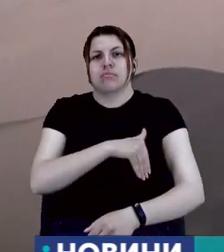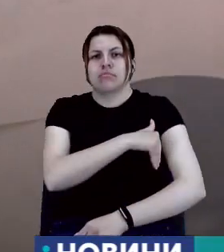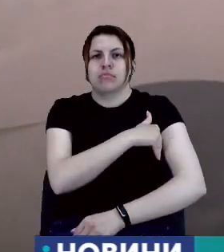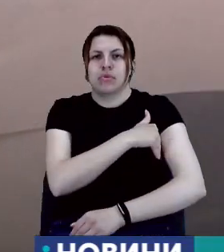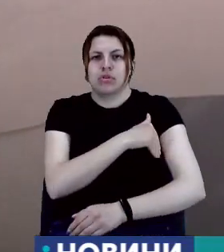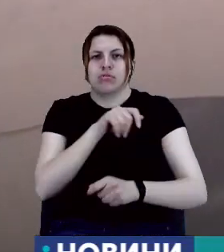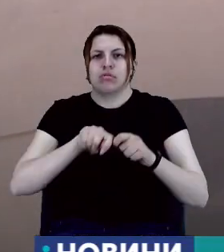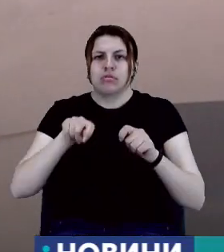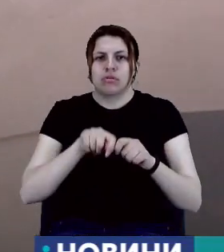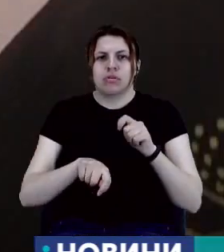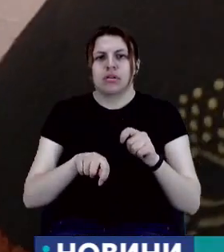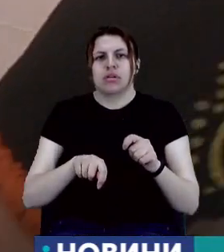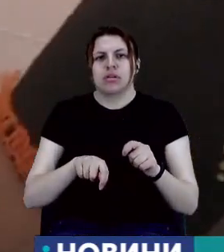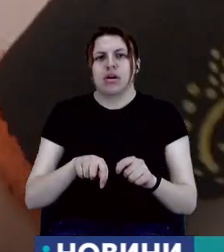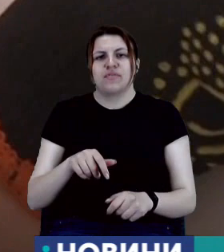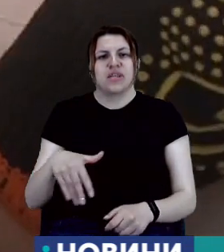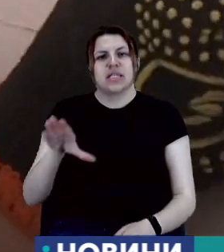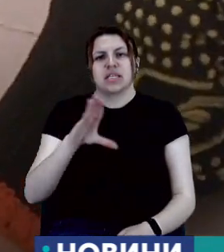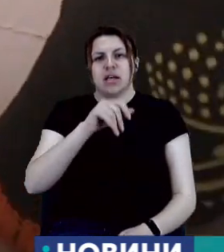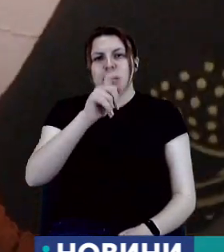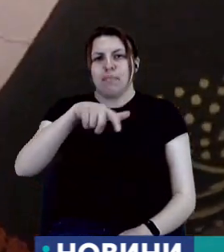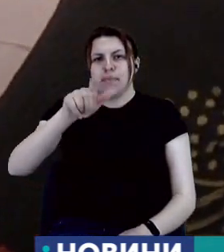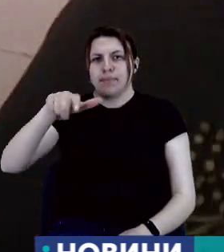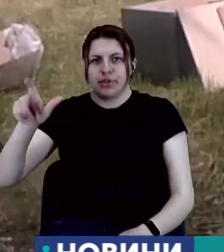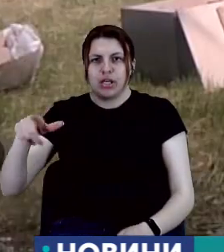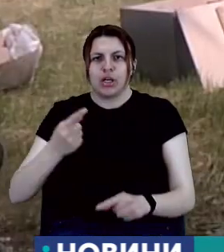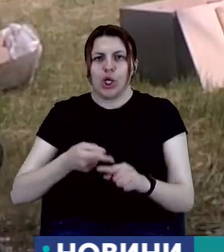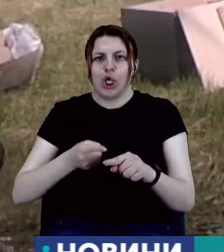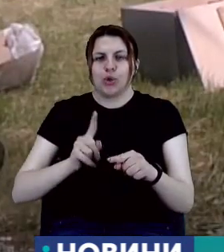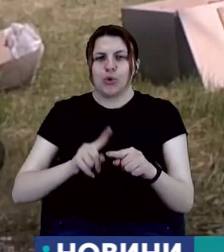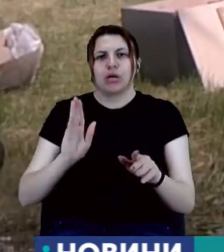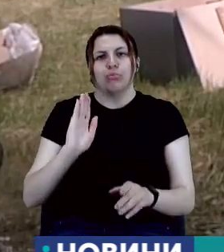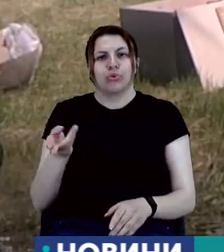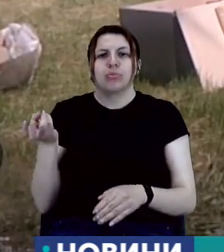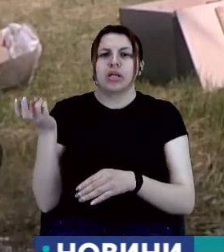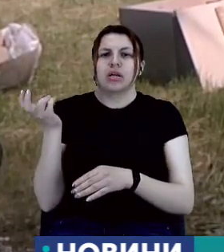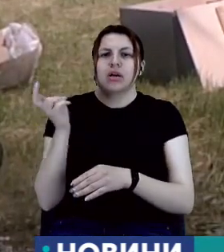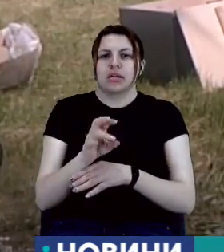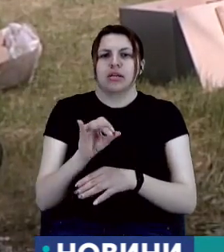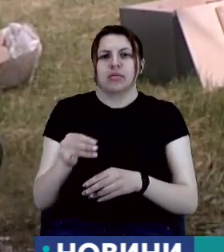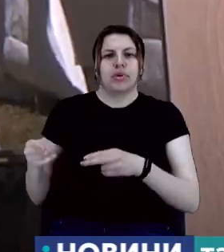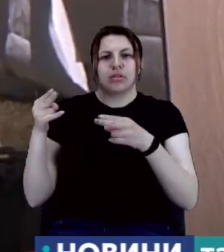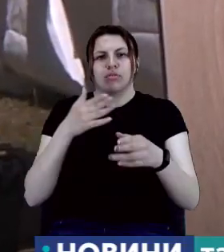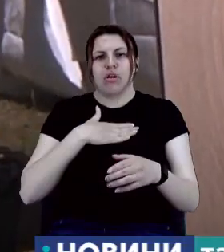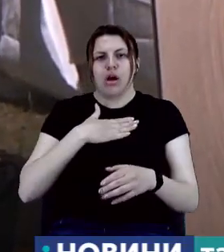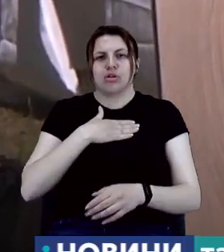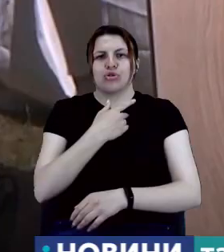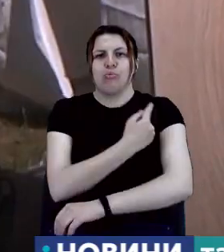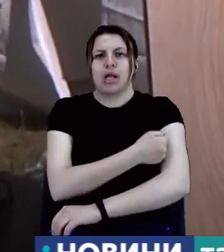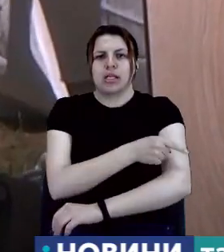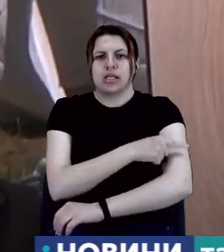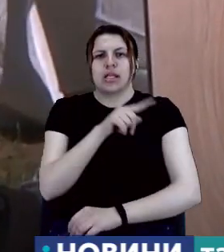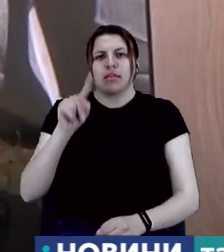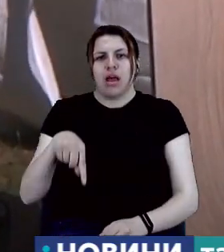скринінгу всіх пацієнтів, які будуть приходити і приїжджати в нашу лікарню, також